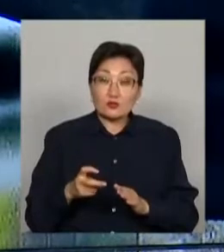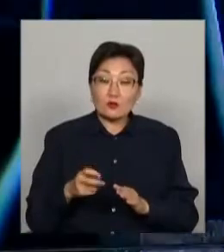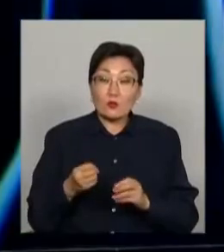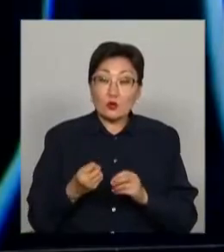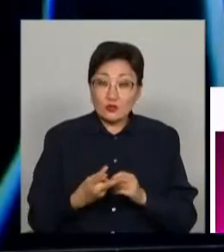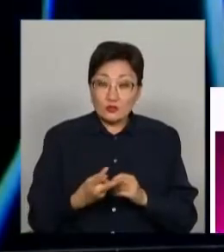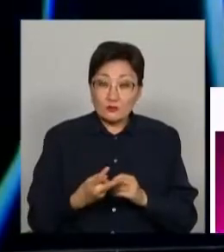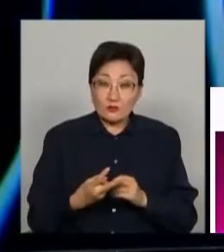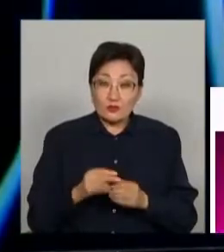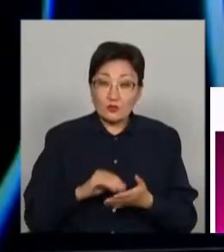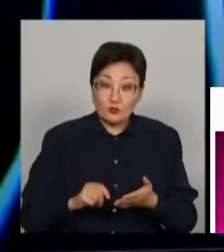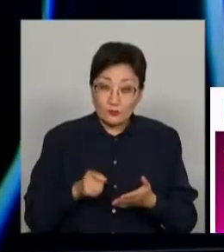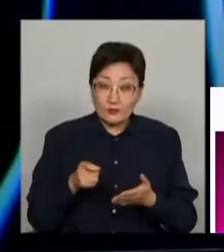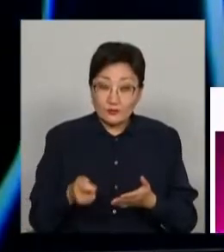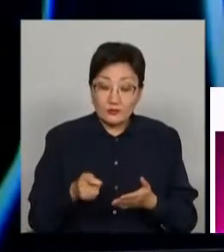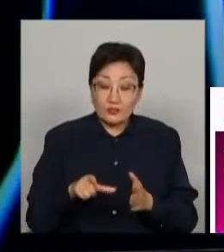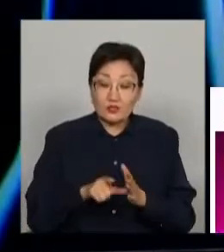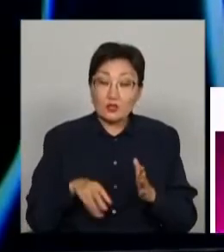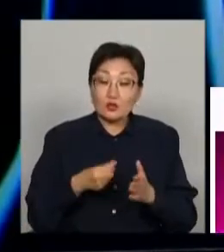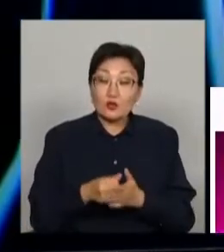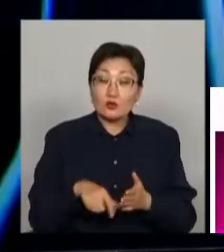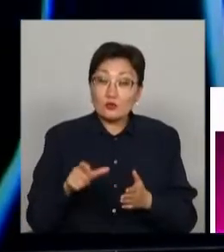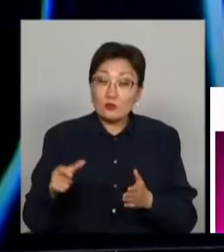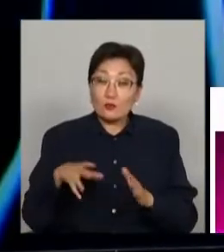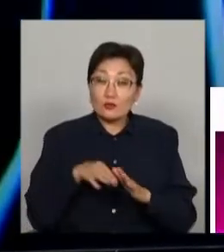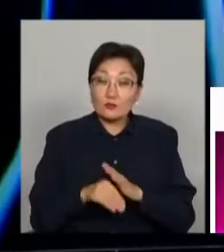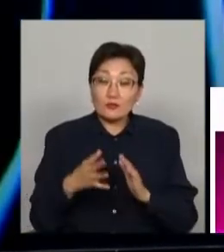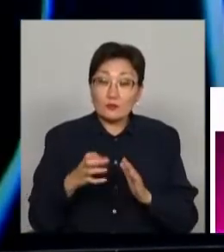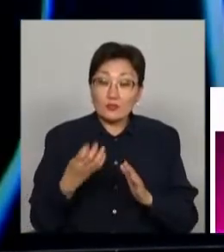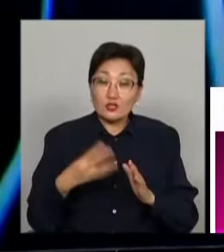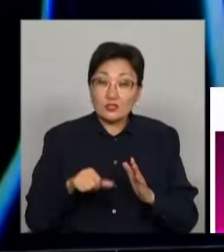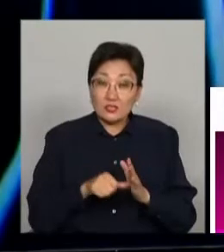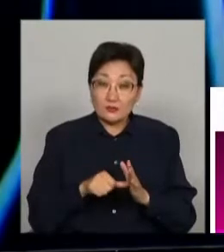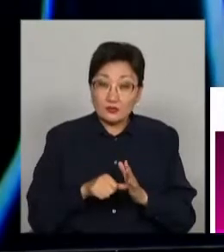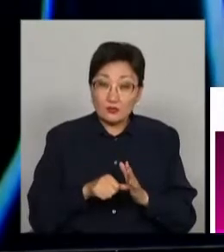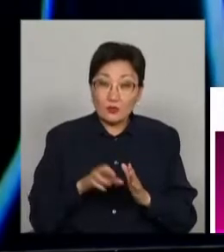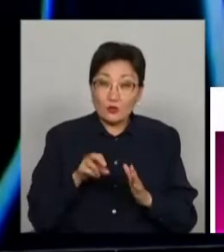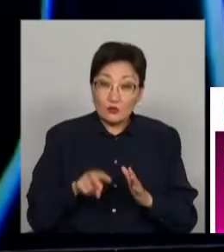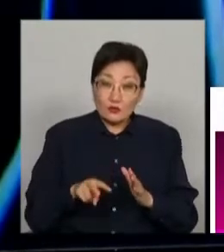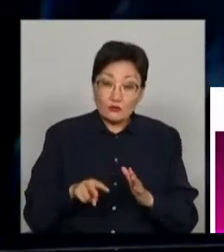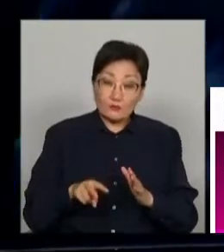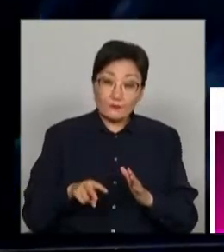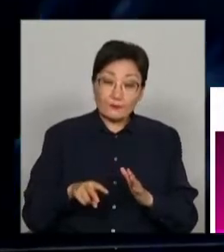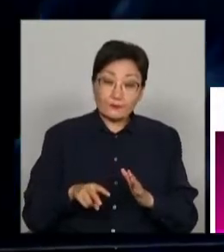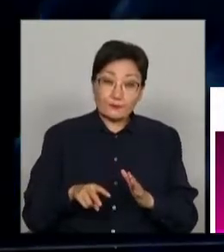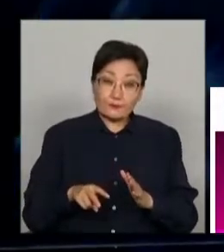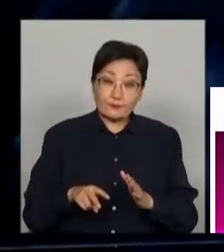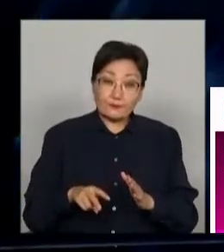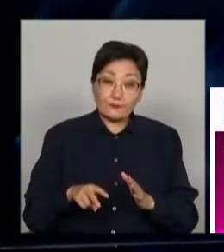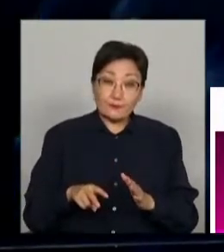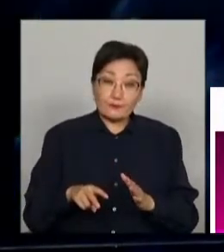2212 өтініш түсті салық төлеушілерден. Оның 546-сы ол